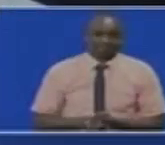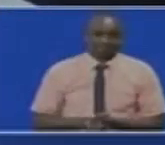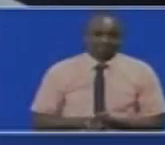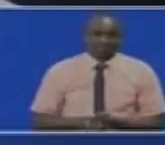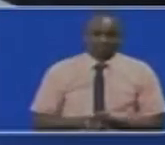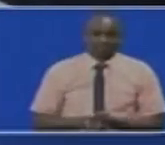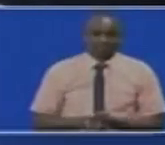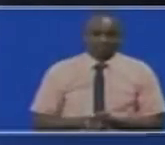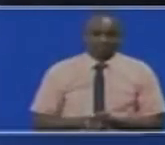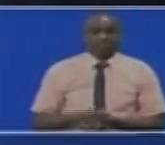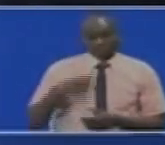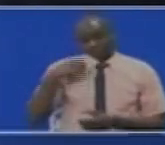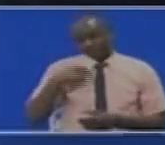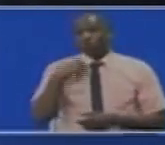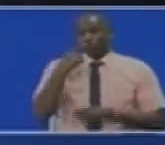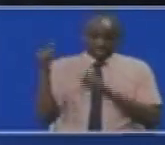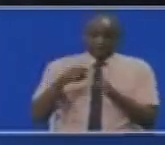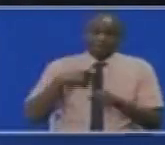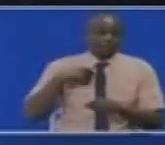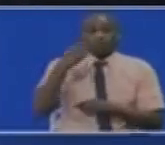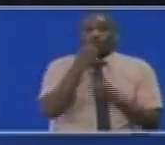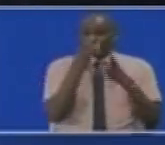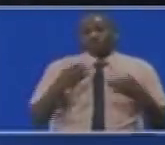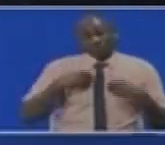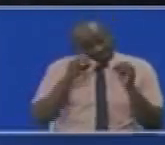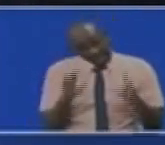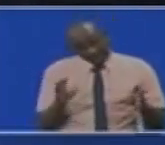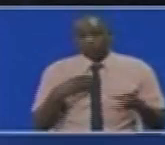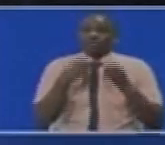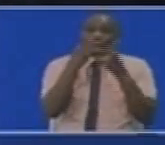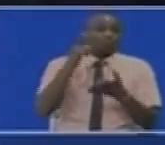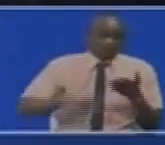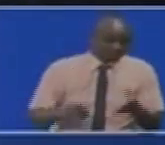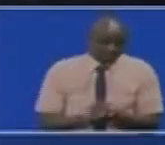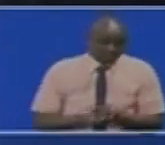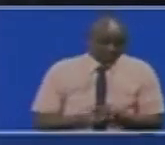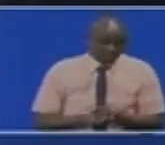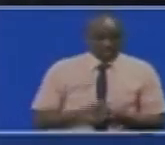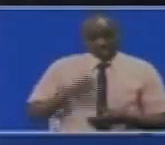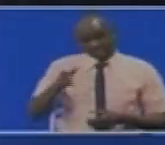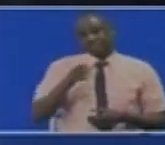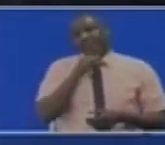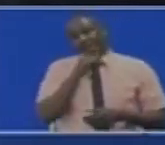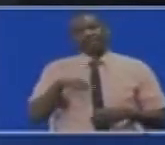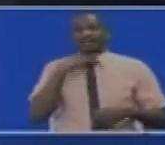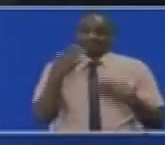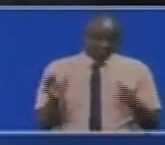Tulohudhuria na wale ambao hawajapata habari, tunawajulisha mzee wetu ametuaga.